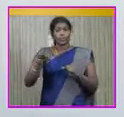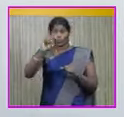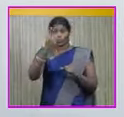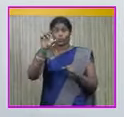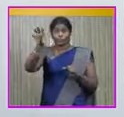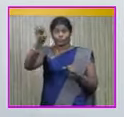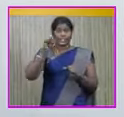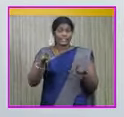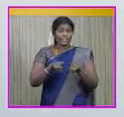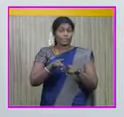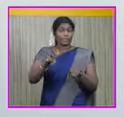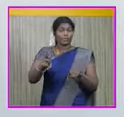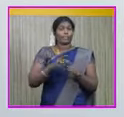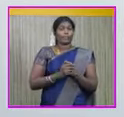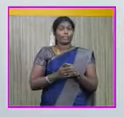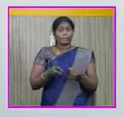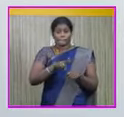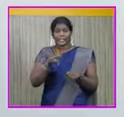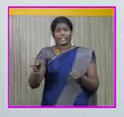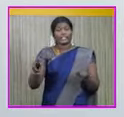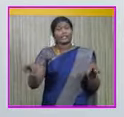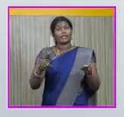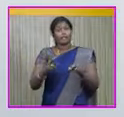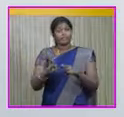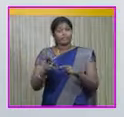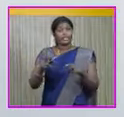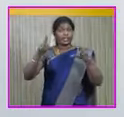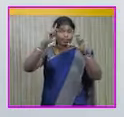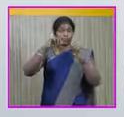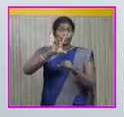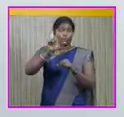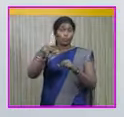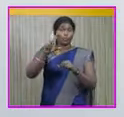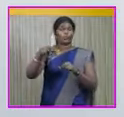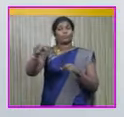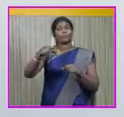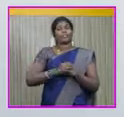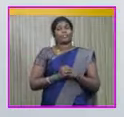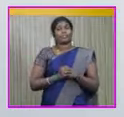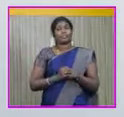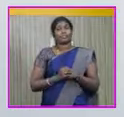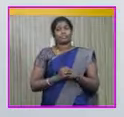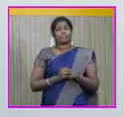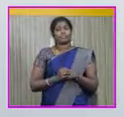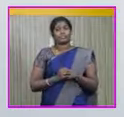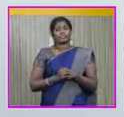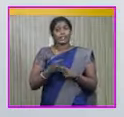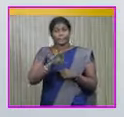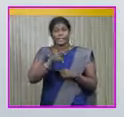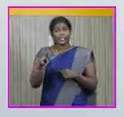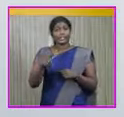பக்கத்திற்கு இணையாகவும் மற்ற இரு பக்கங்களை வெட்டுமாறும் ஒரு கோடு வரையப்பட்டால் அந்த கோடு மற்ற இரு